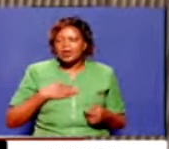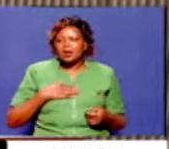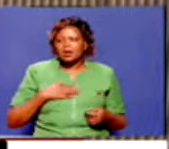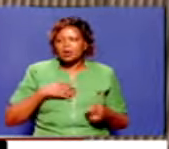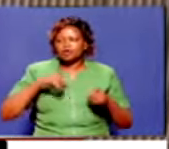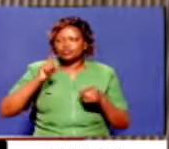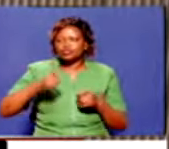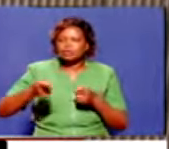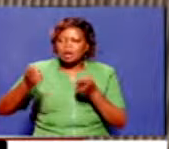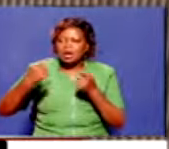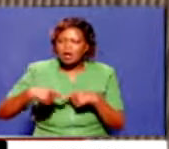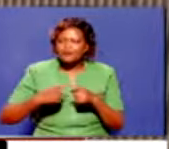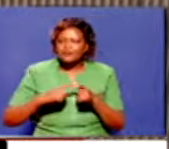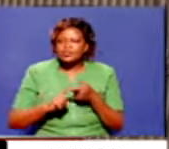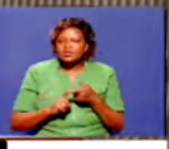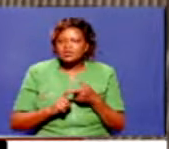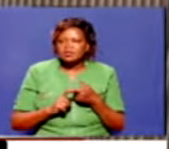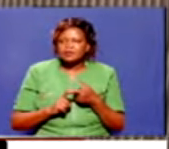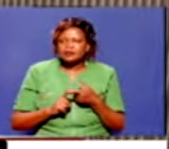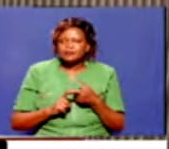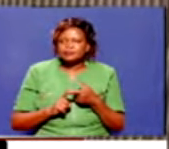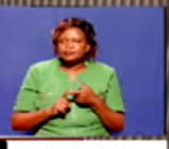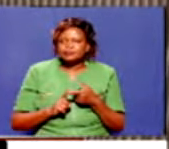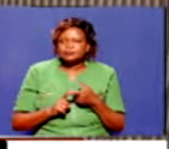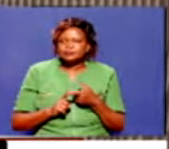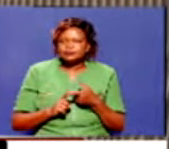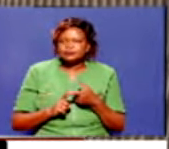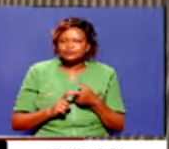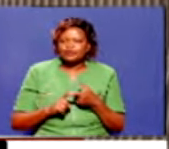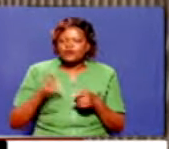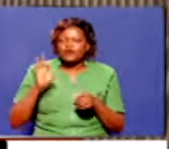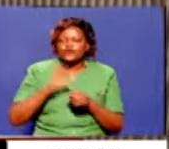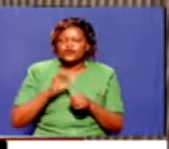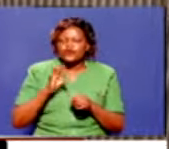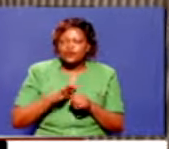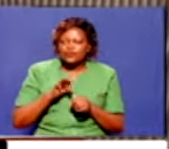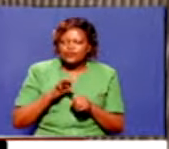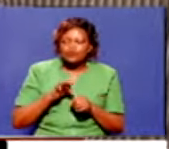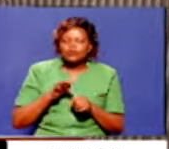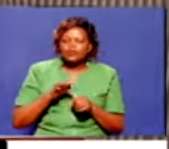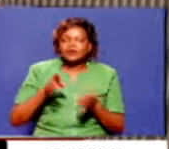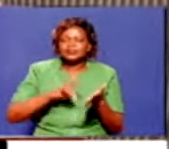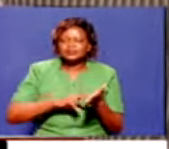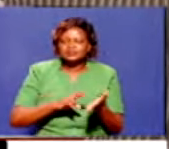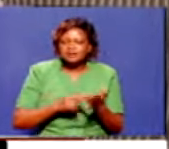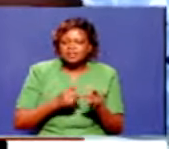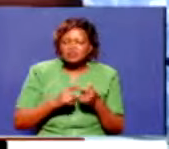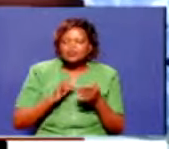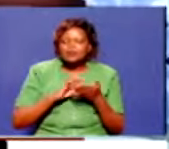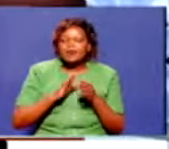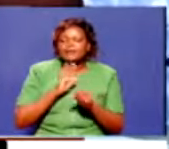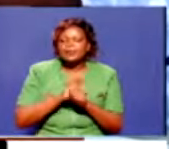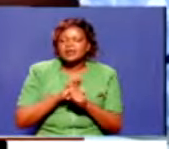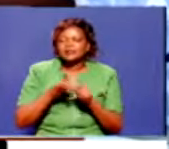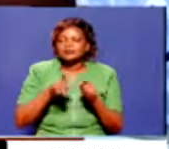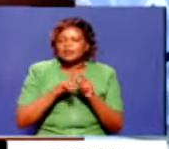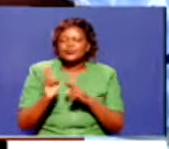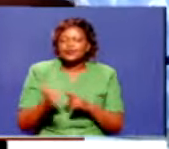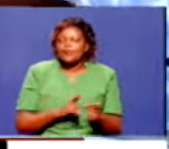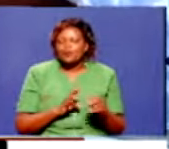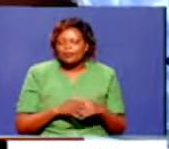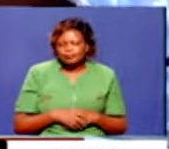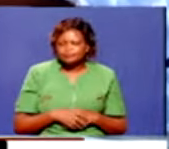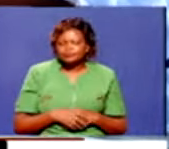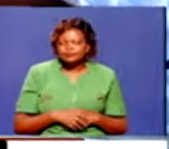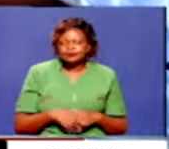mambo alikuwa naye rohoni waachane naye, tuchukue kura ndio hesabu yetu ikuage mingi vile inakuaga kawaida. Hata hivyo, tume